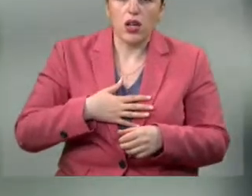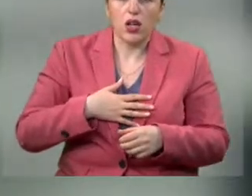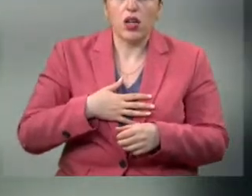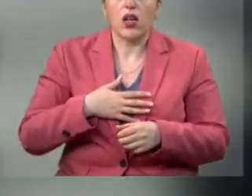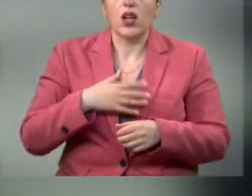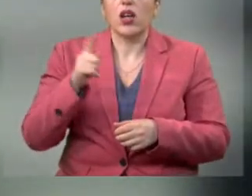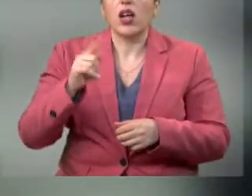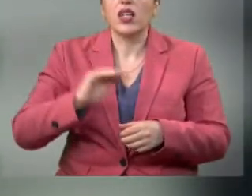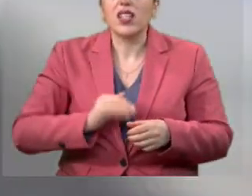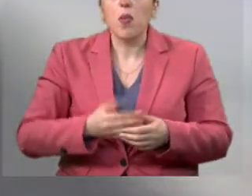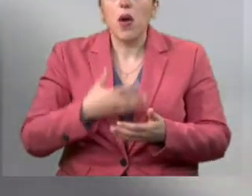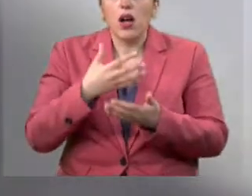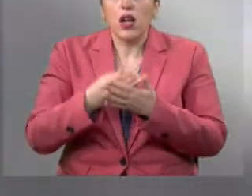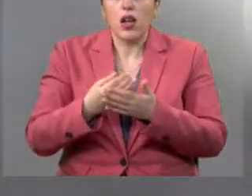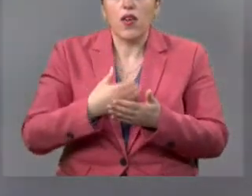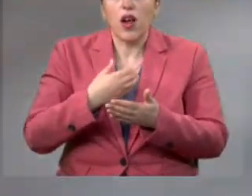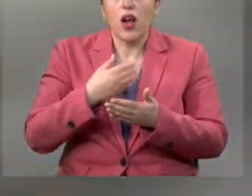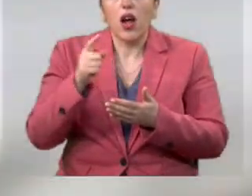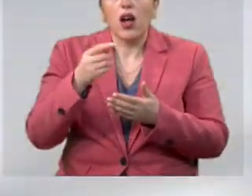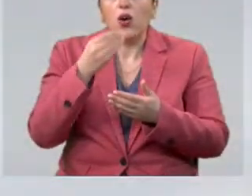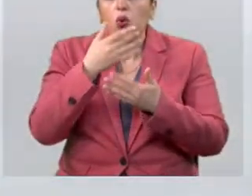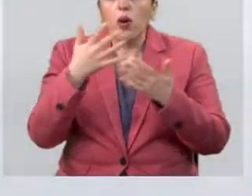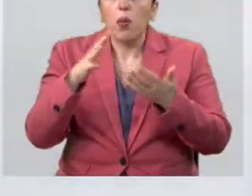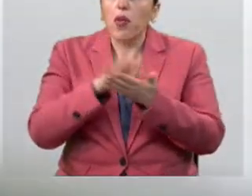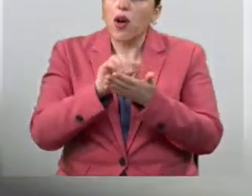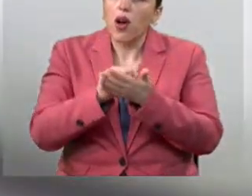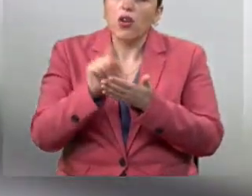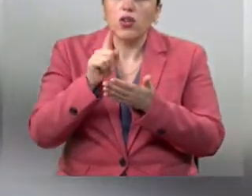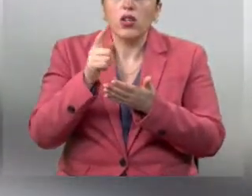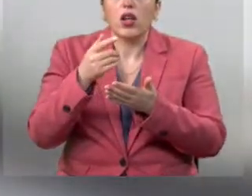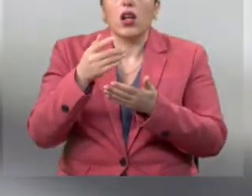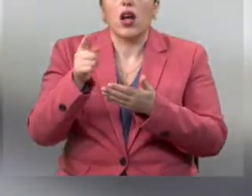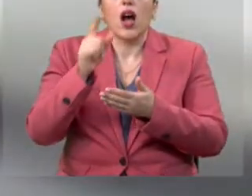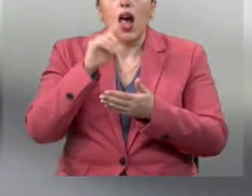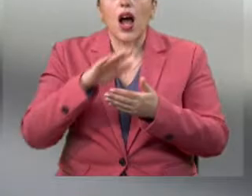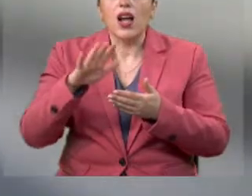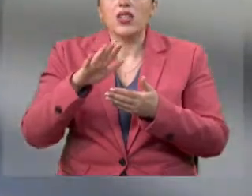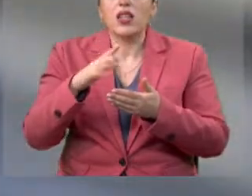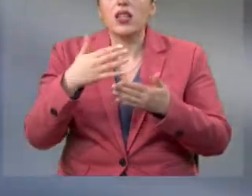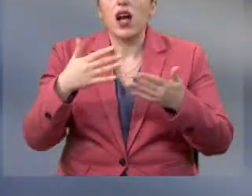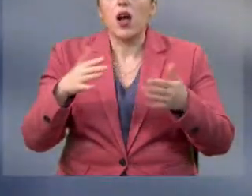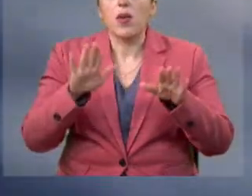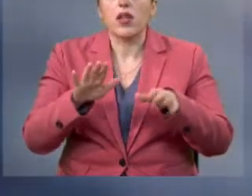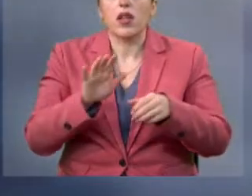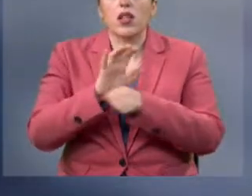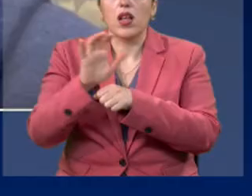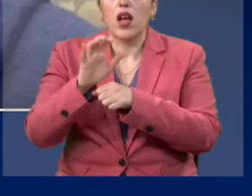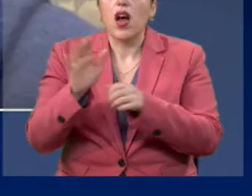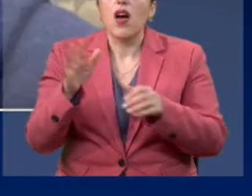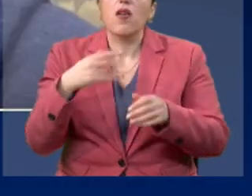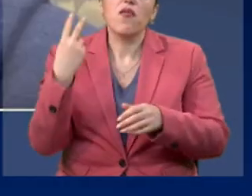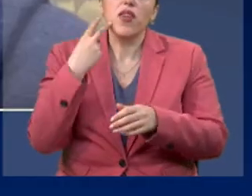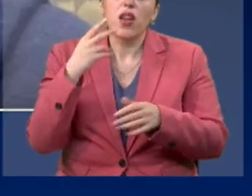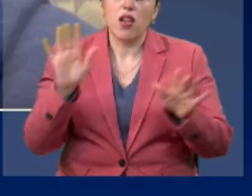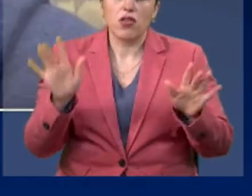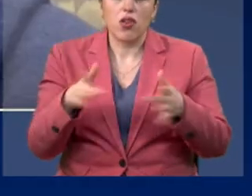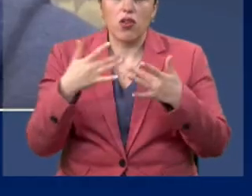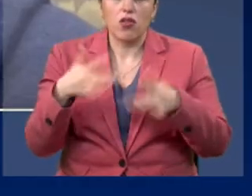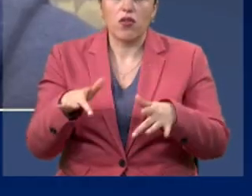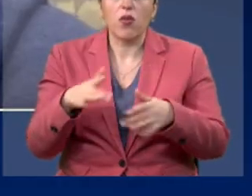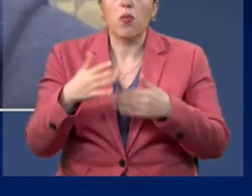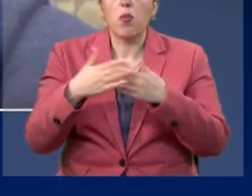հոչի փչացել, բարձած ապրանքները տարբեր հասցեներով են Հայաստանից դուրս եկել, վնասներն արդեն հաշվարկել է։ Ամեն